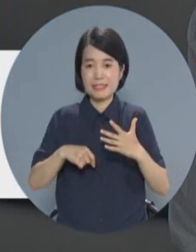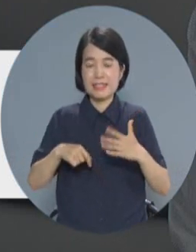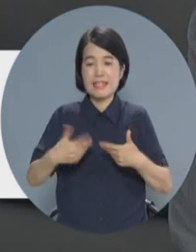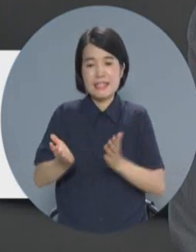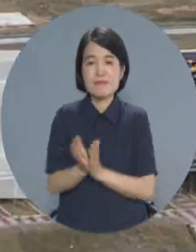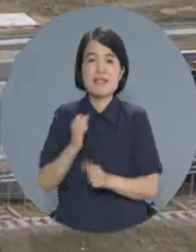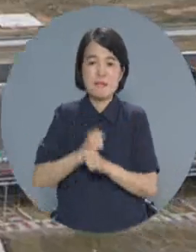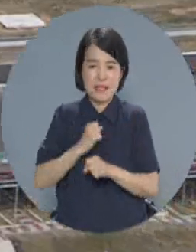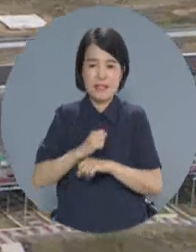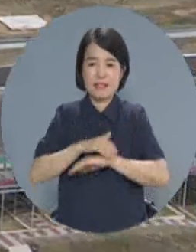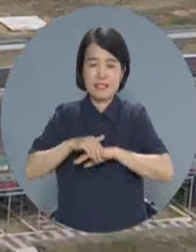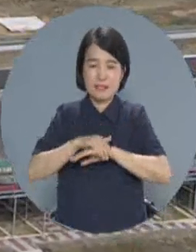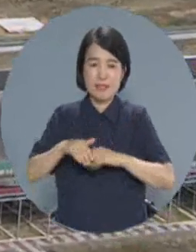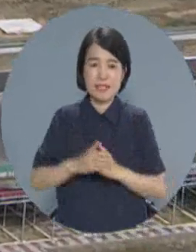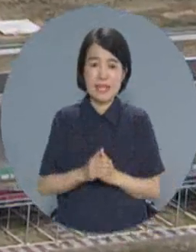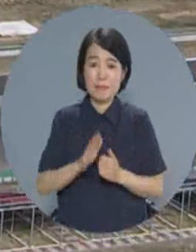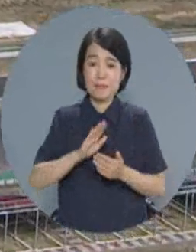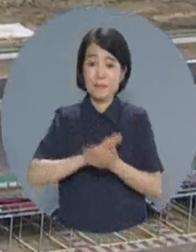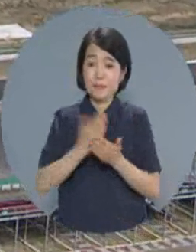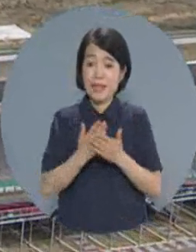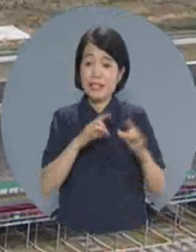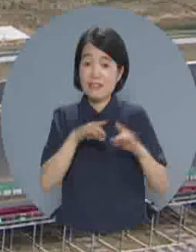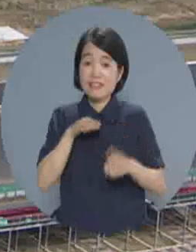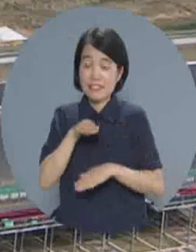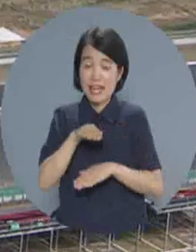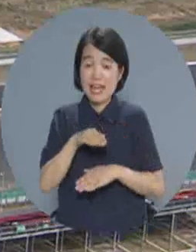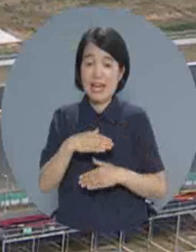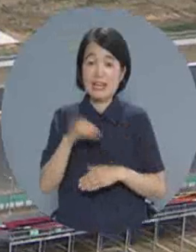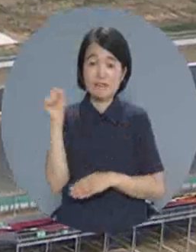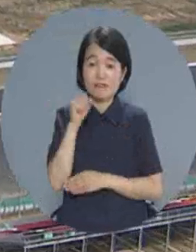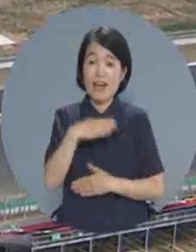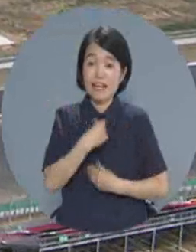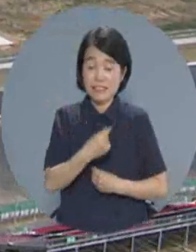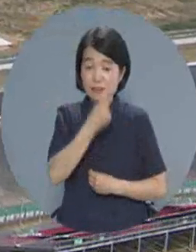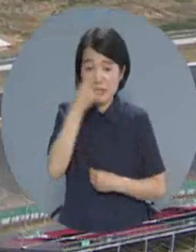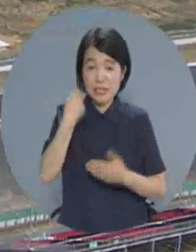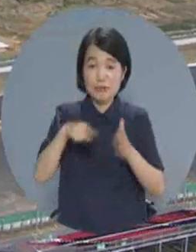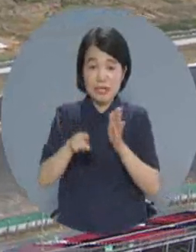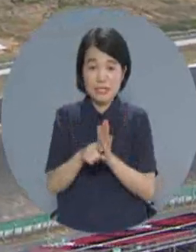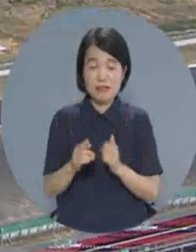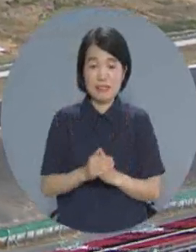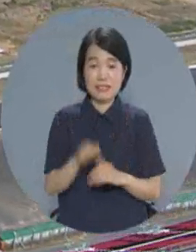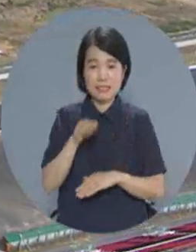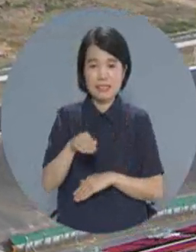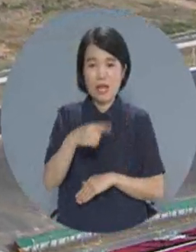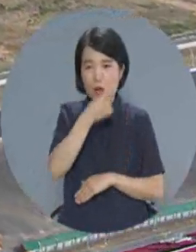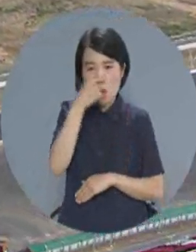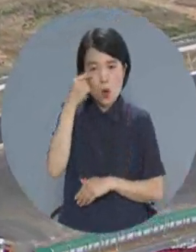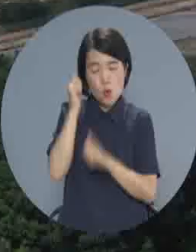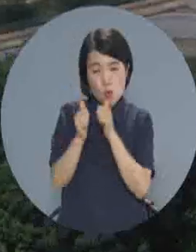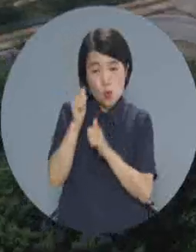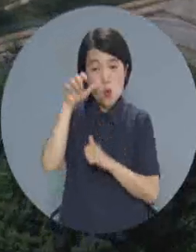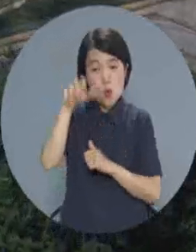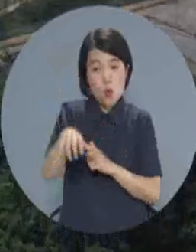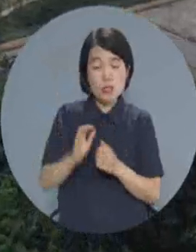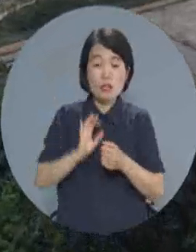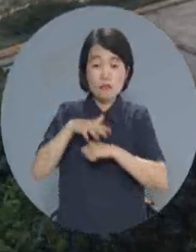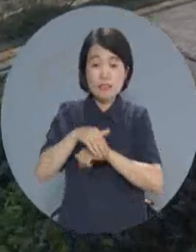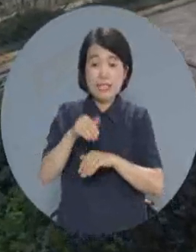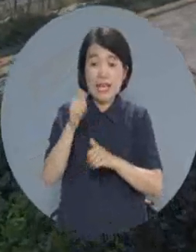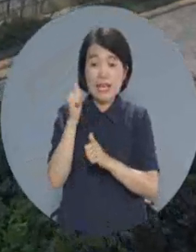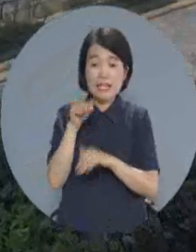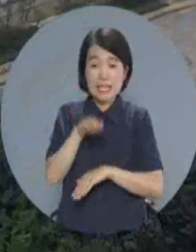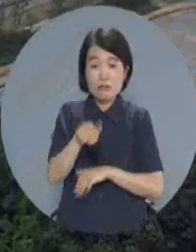하고 있고. 개조 전기차 주행 안전성 실증에는 자동차 성능 테스트장으로 활용되는 국제